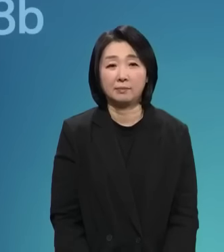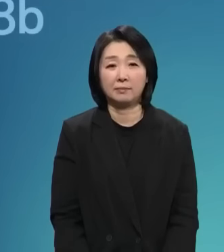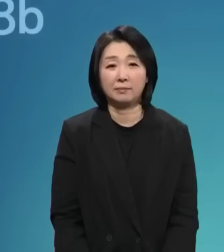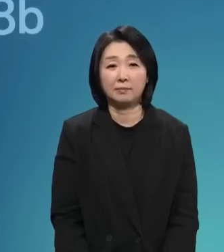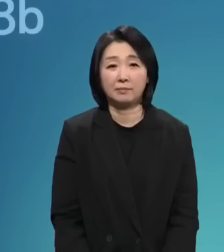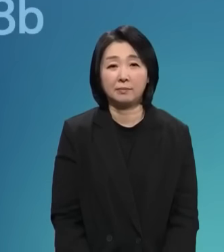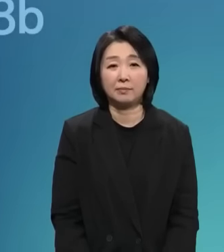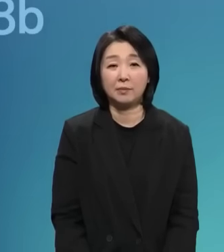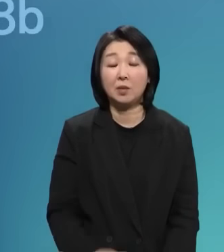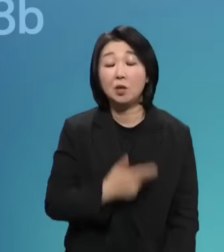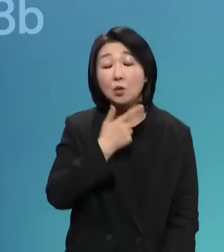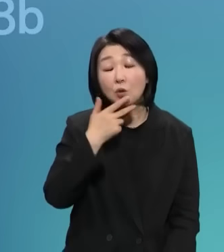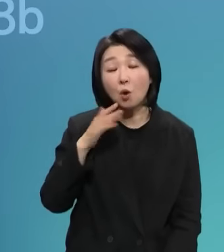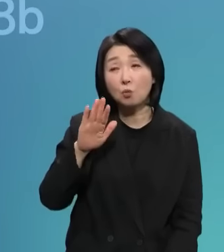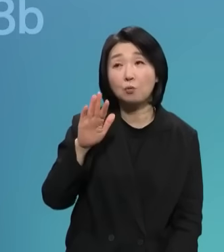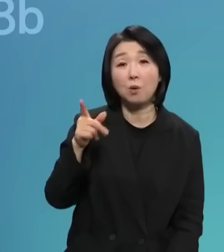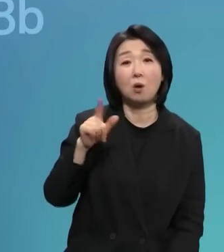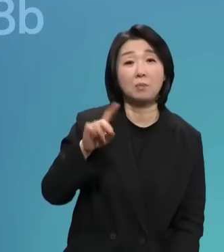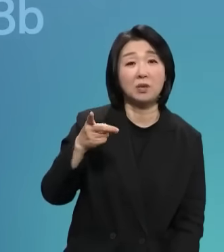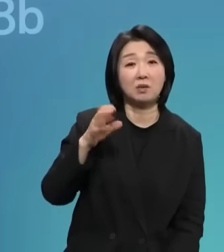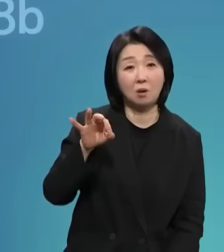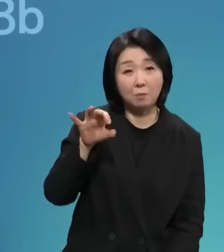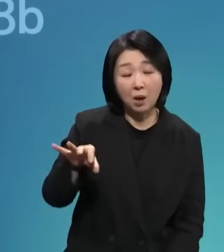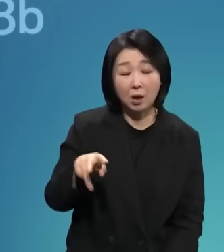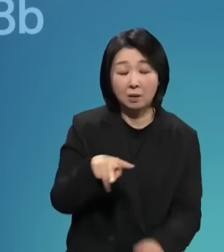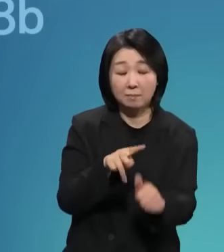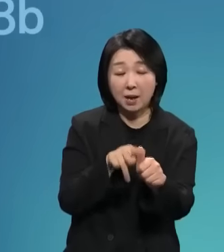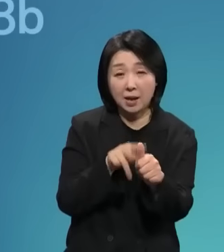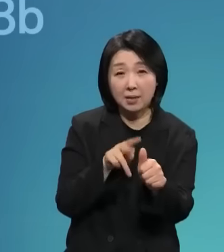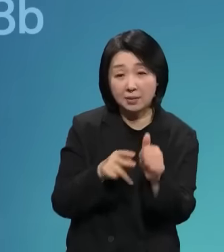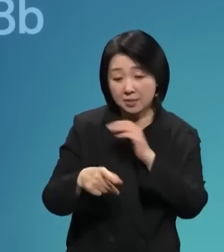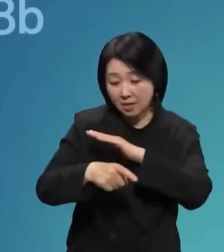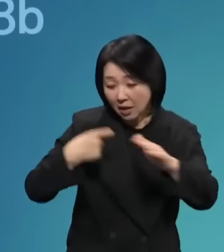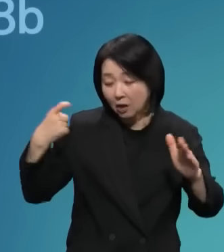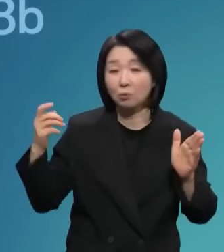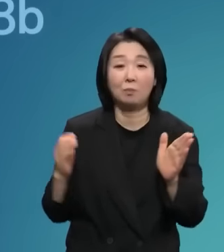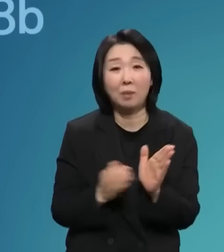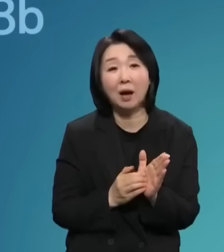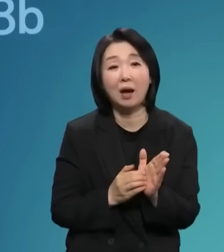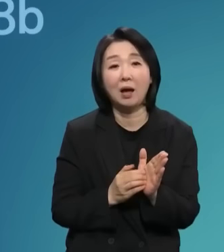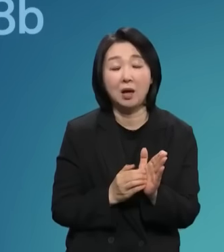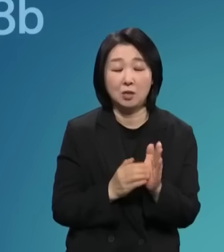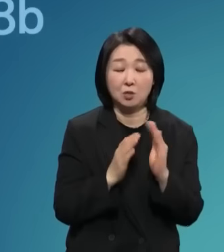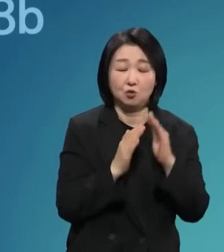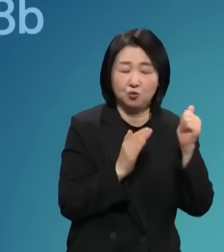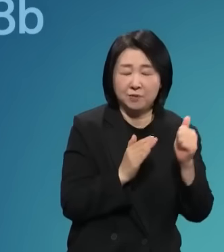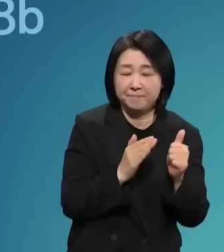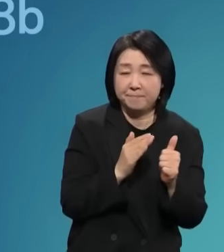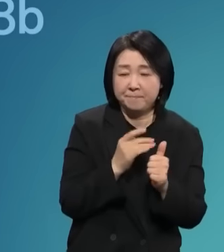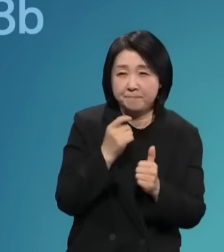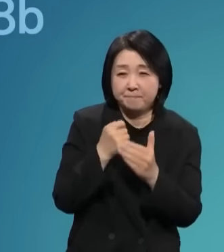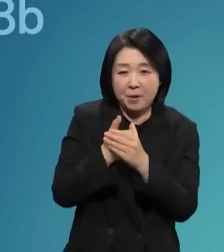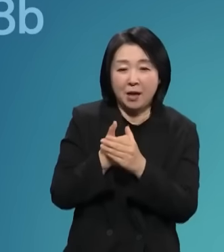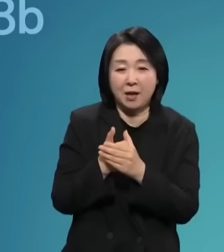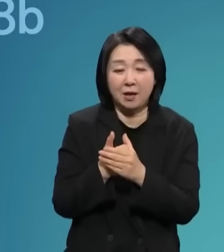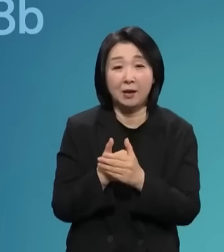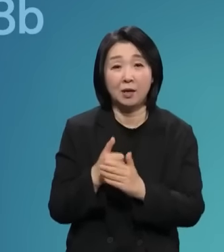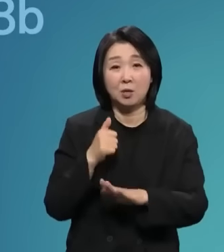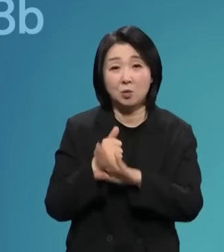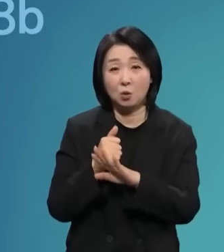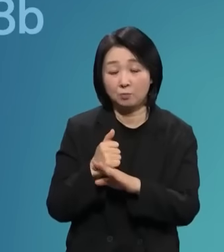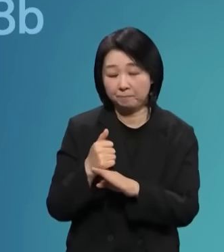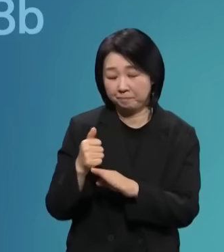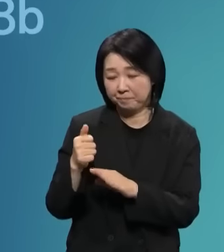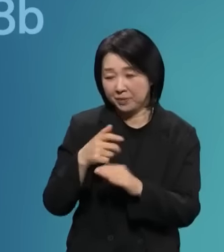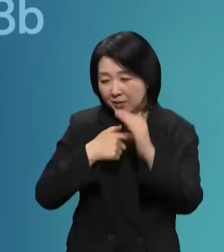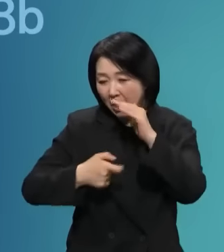이달 초 영국 버밍엄에서 한 마트에 강도를 당했습니다. 주인이 기지를 발휘해 강도들을 가게에 가뒀고